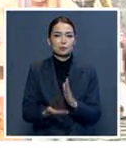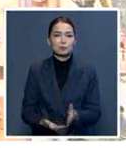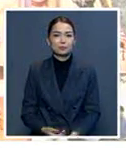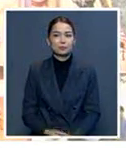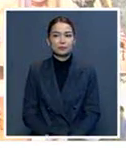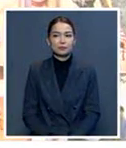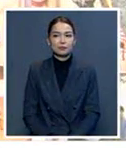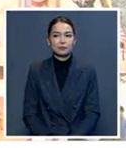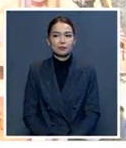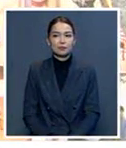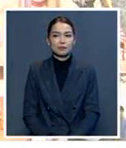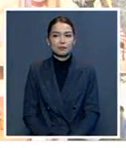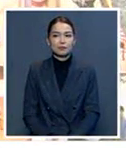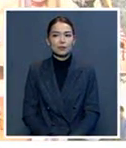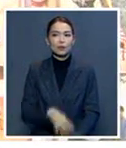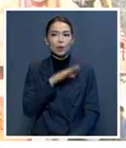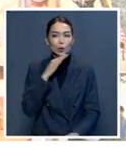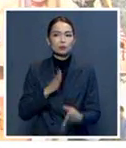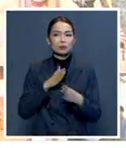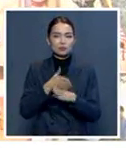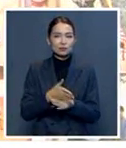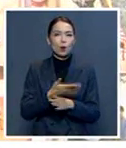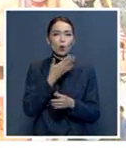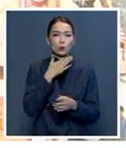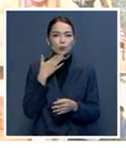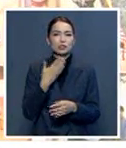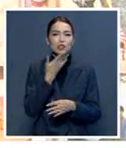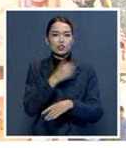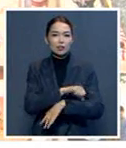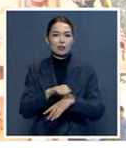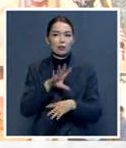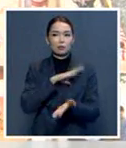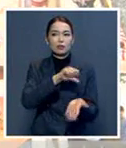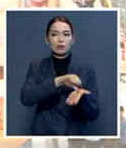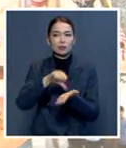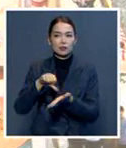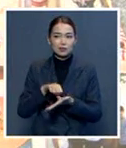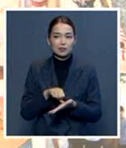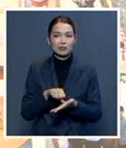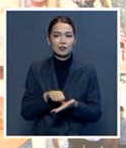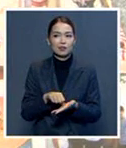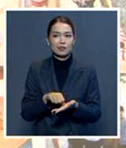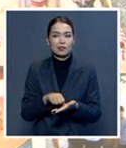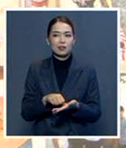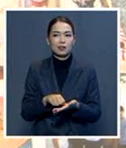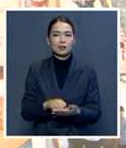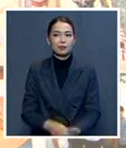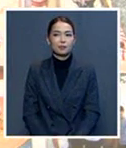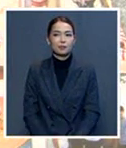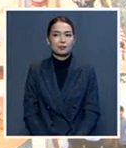көмегіменен. Негізі 2008 жылы құрылды, көп концерттеріміз шетелде өтеді. Осы 10 жылдың ішінде біз 70-ге жуық